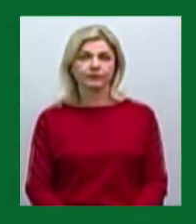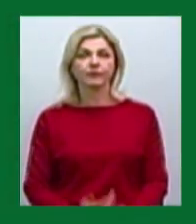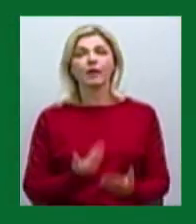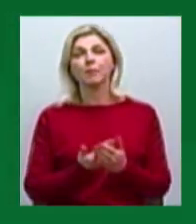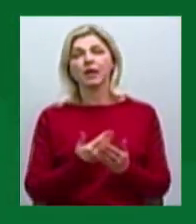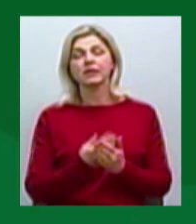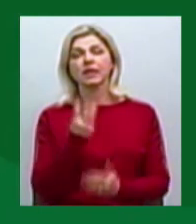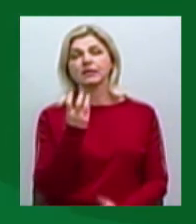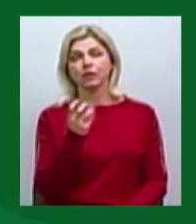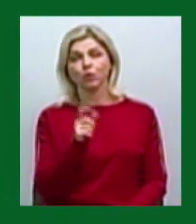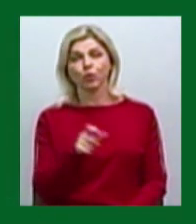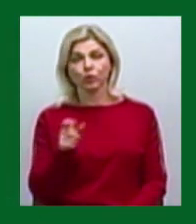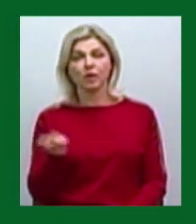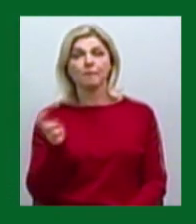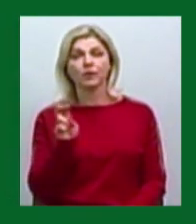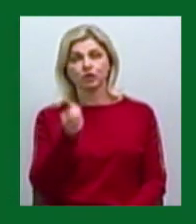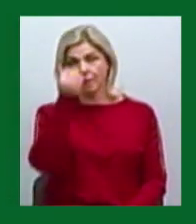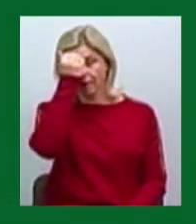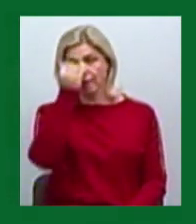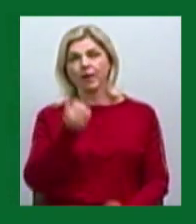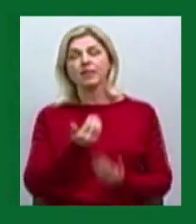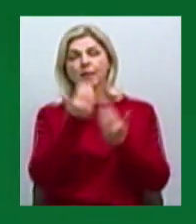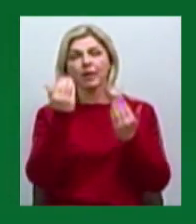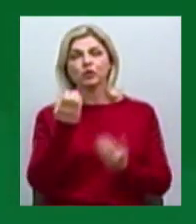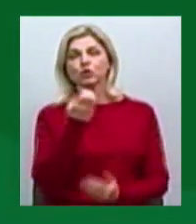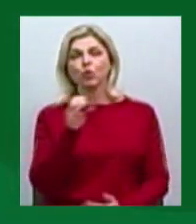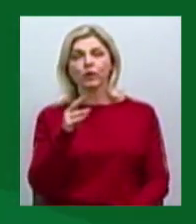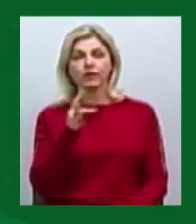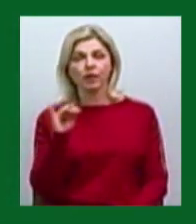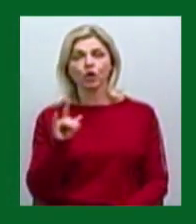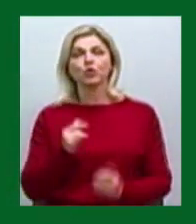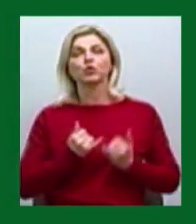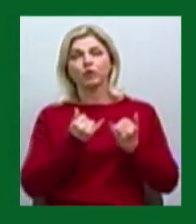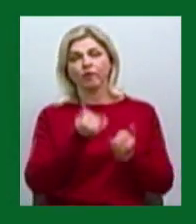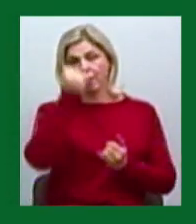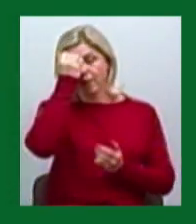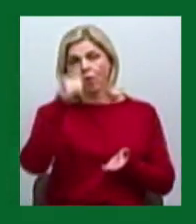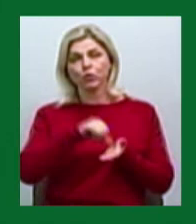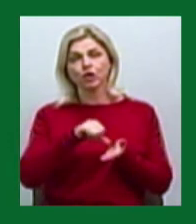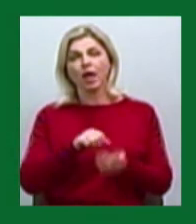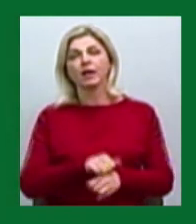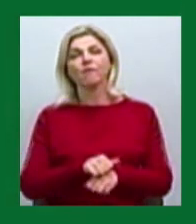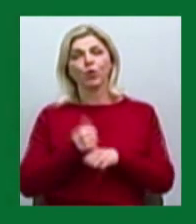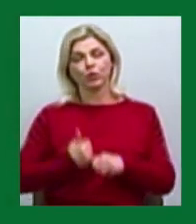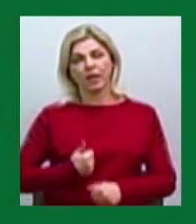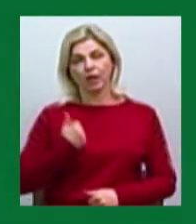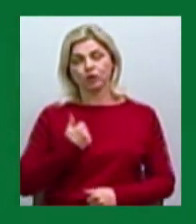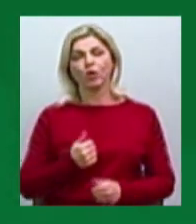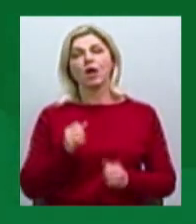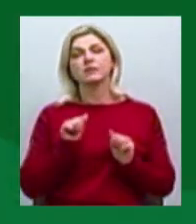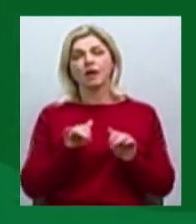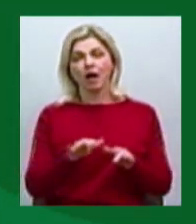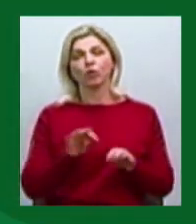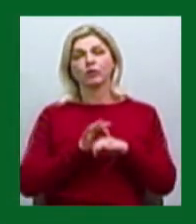Близько 300 людей прийшли до пам'ятника Небесної Сотні, аби вшанувати пам'ять учасників Революції Гідності. Захід